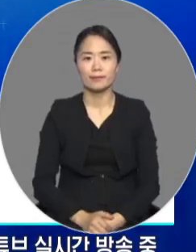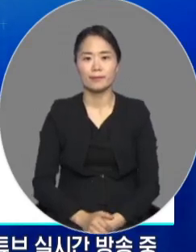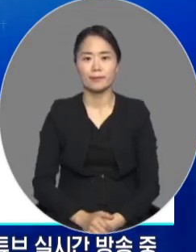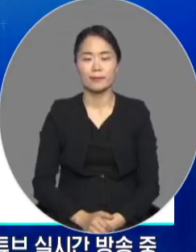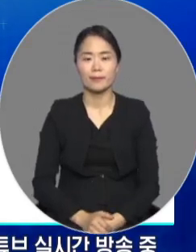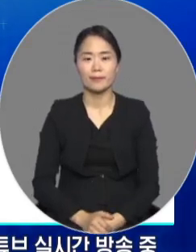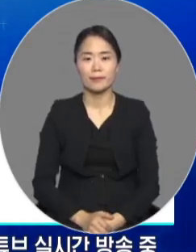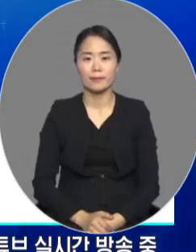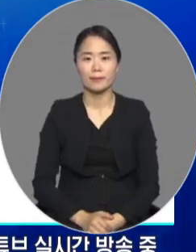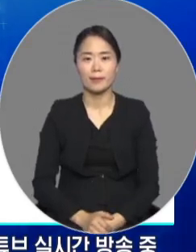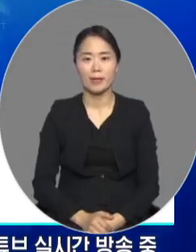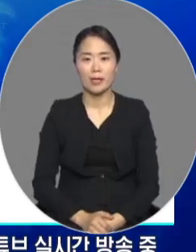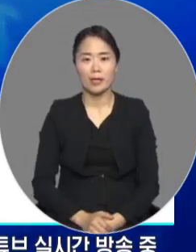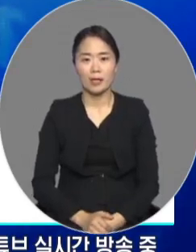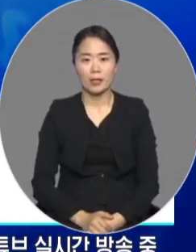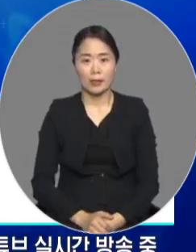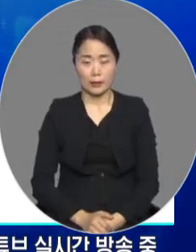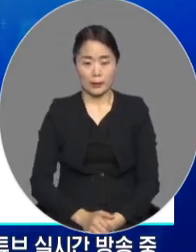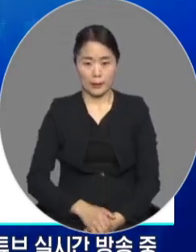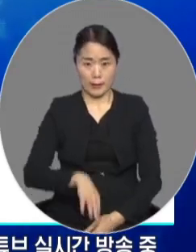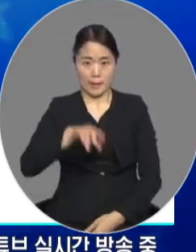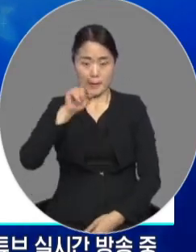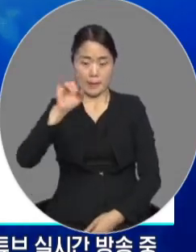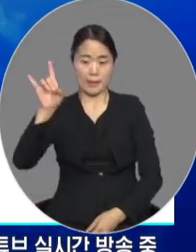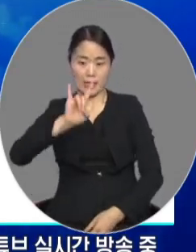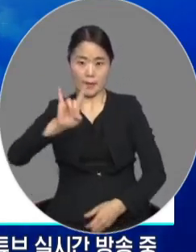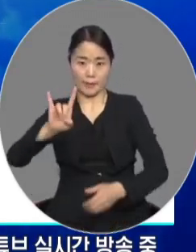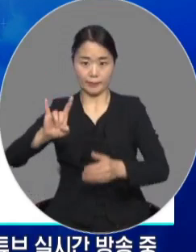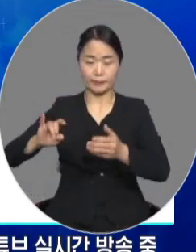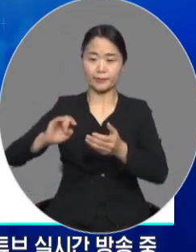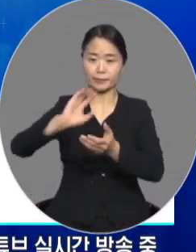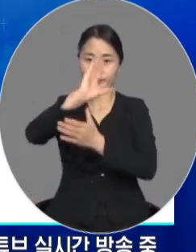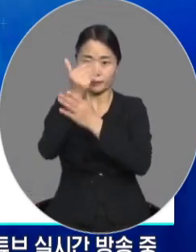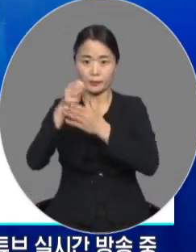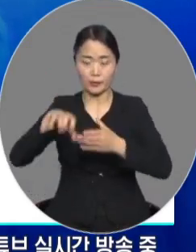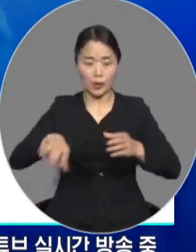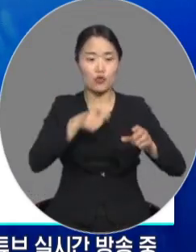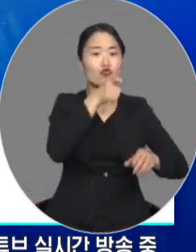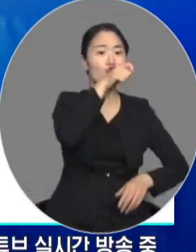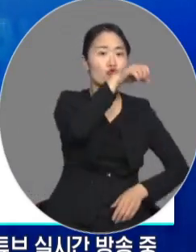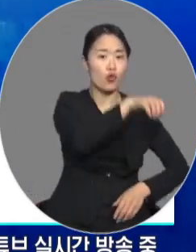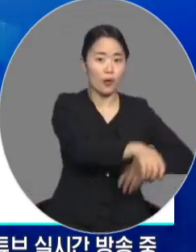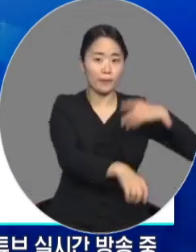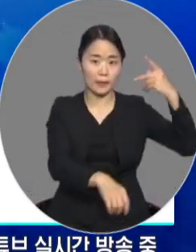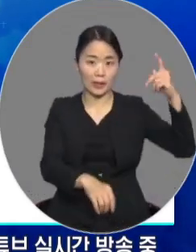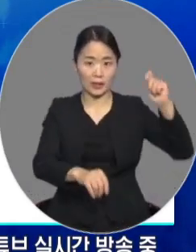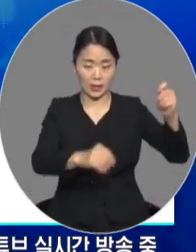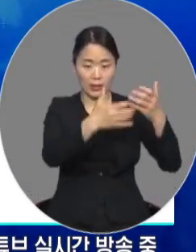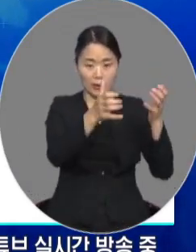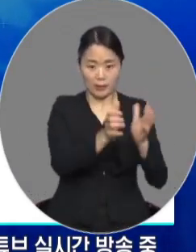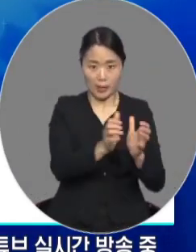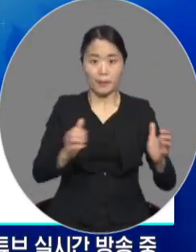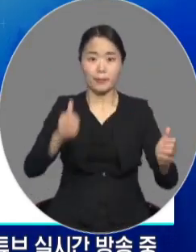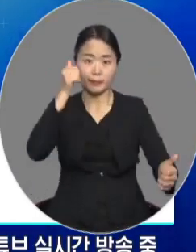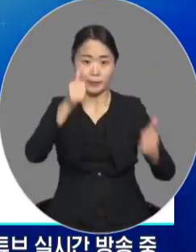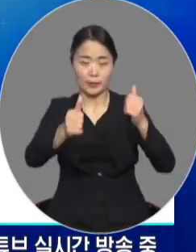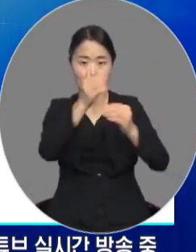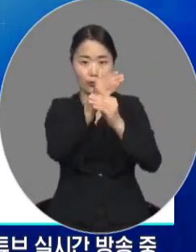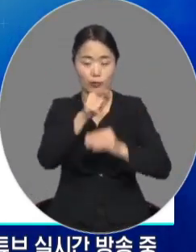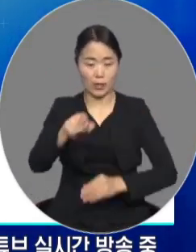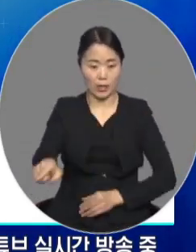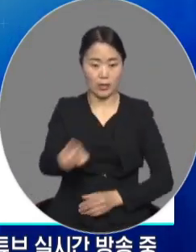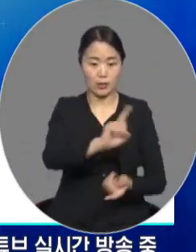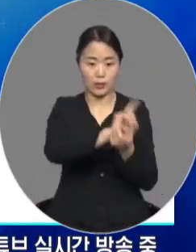12시즌 연속 봄 농구에 진출한 울산 현대모비스가 수원 KT와 6강 플레이오프를 펼치고 있습니다. 양